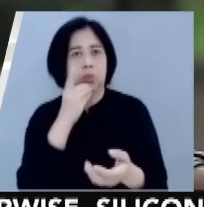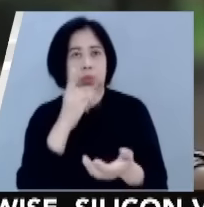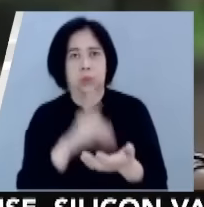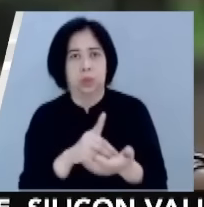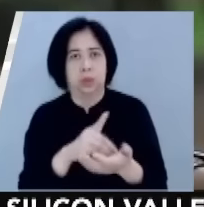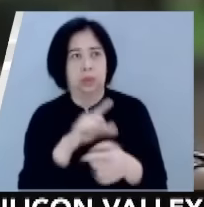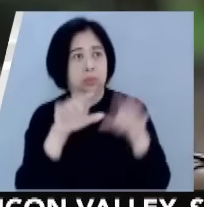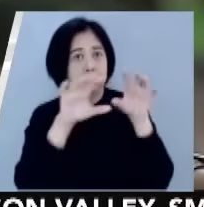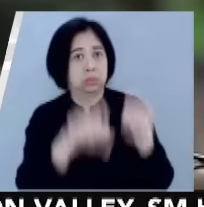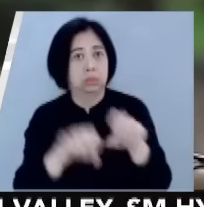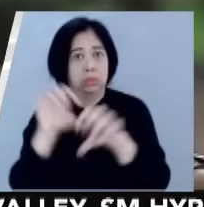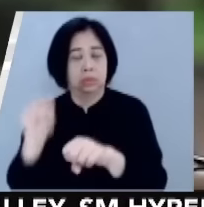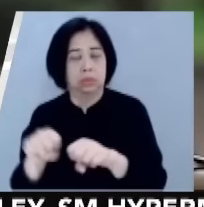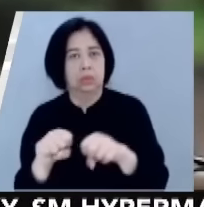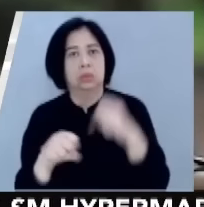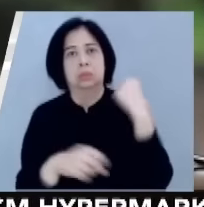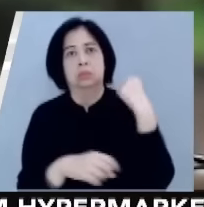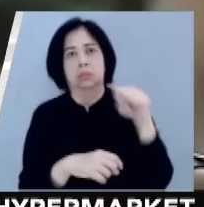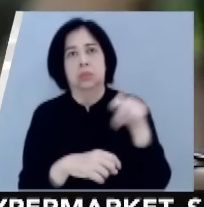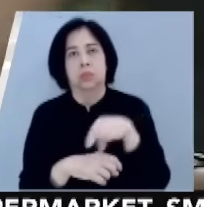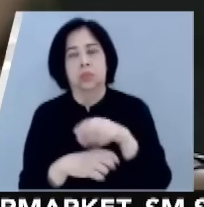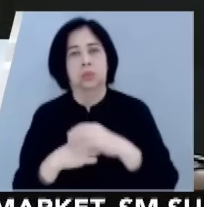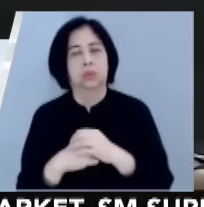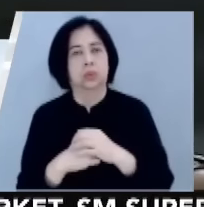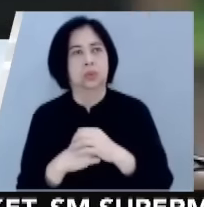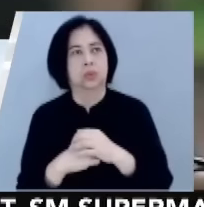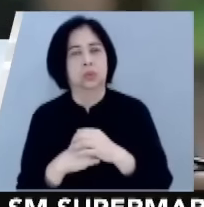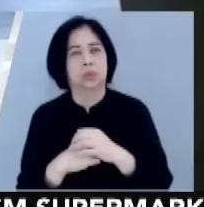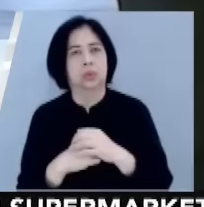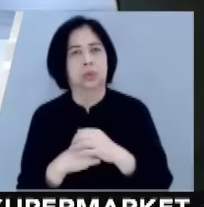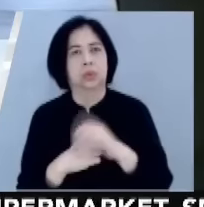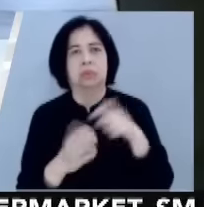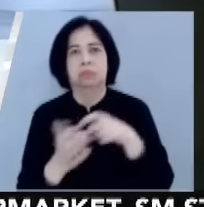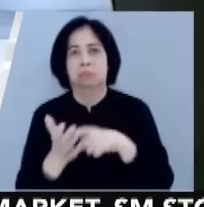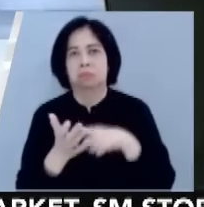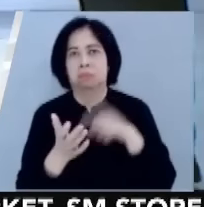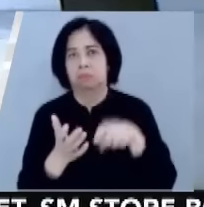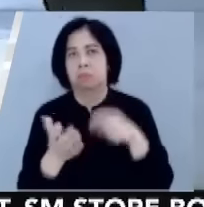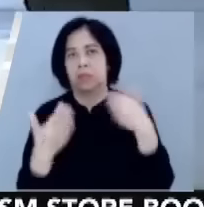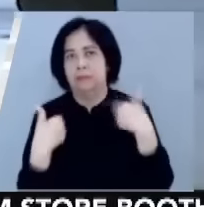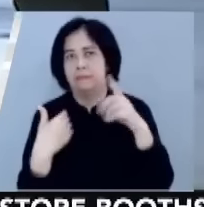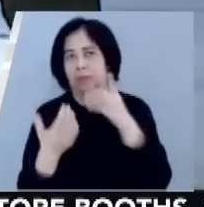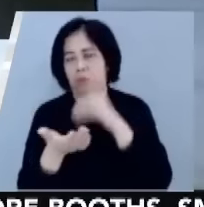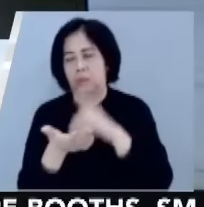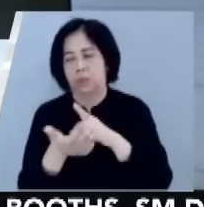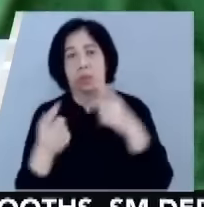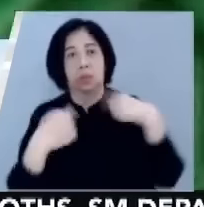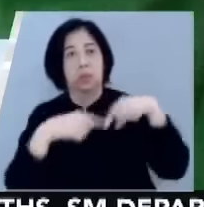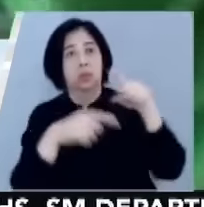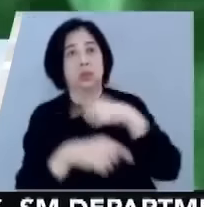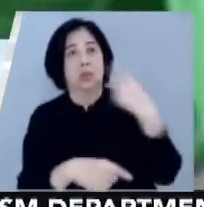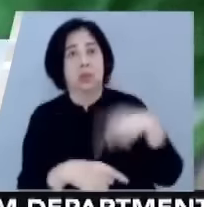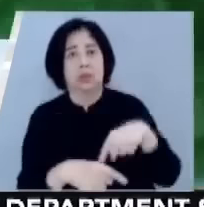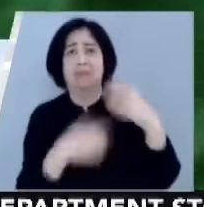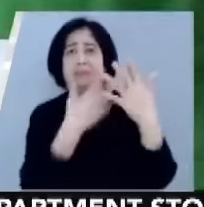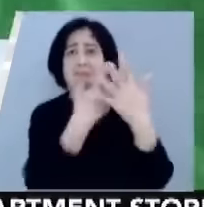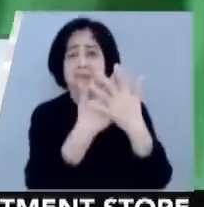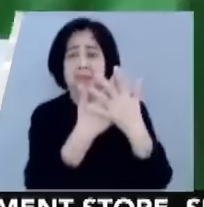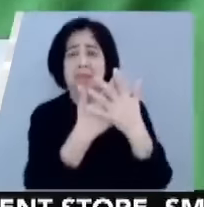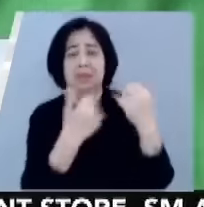Ano? Violation nga ito nung kanilang condition of stay. Pagdating ng China, makukulong sila habang sumasailalim